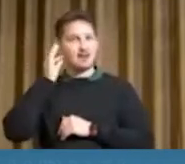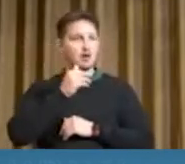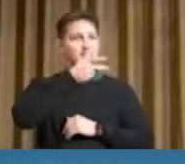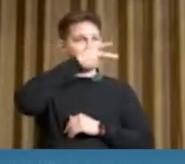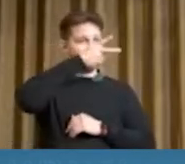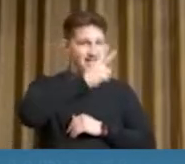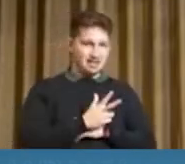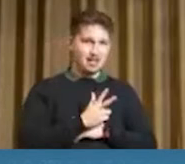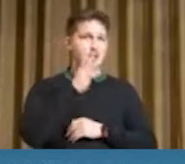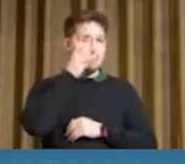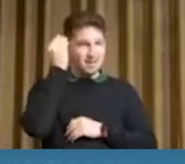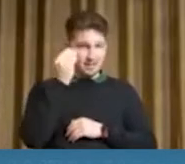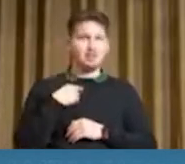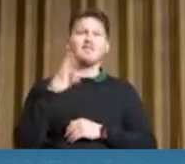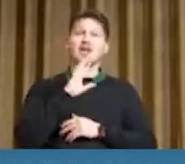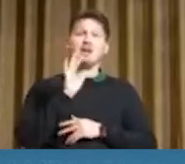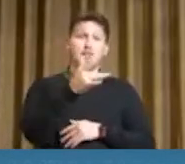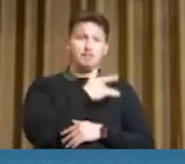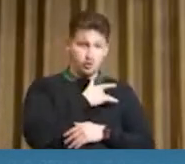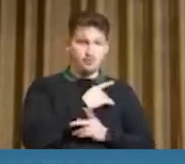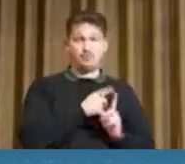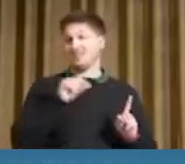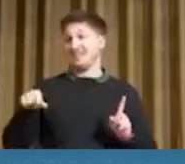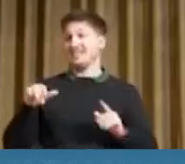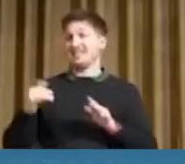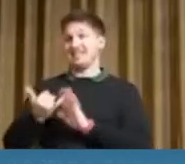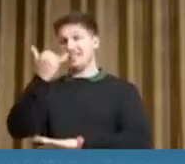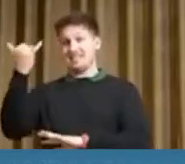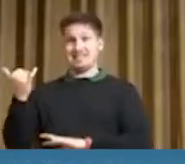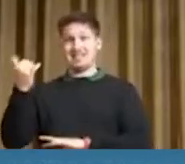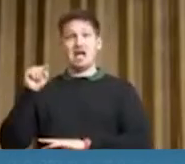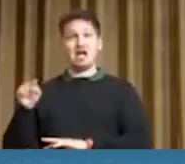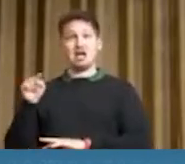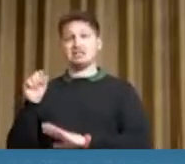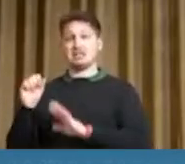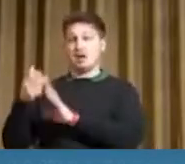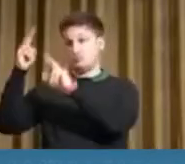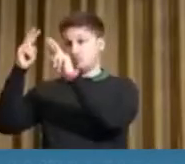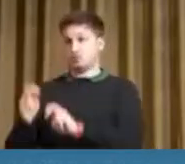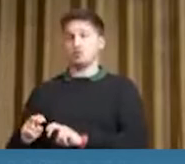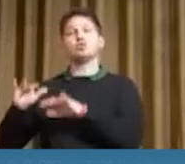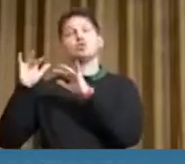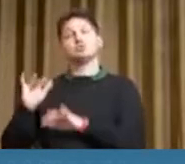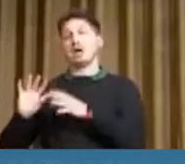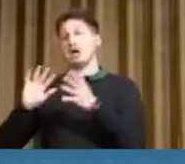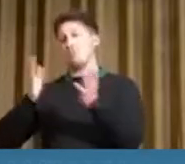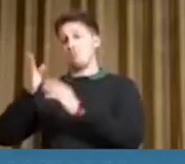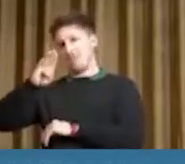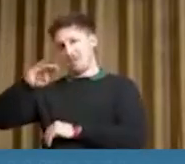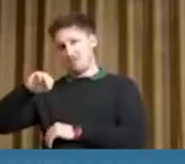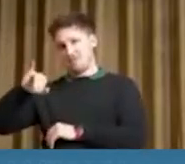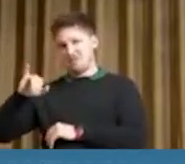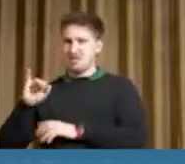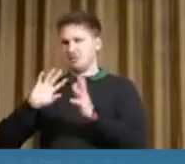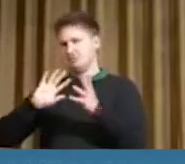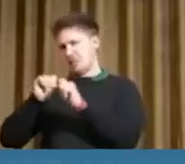den Betroffenen hier, bei den Jahreshauptuntersuchungen ist es eher fast ein bisschen angeglichen, obwohl BMI kein Unterschied, aber im Trainingsumfang.